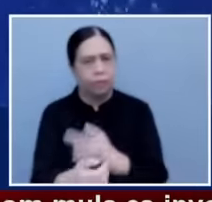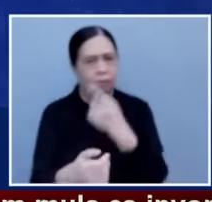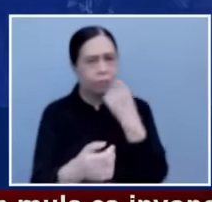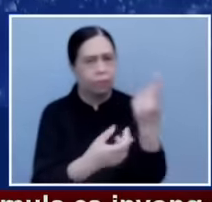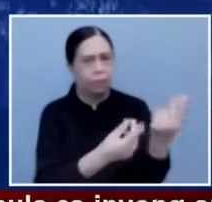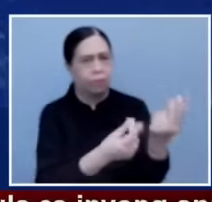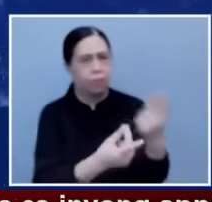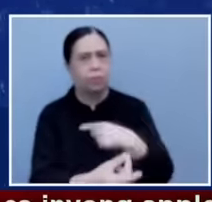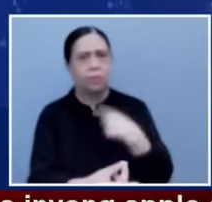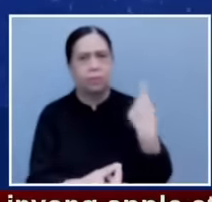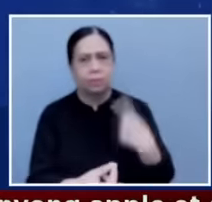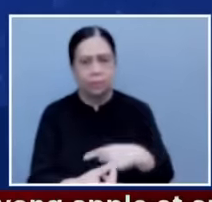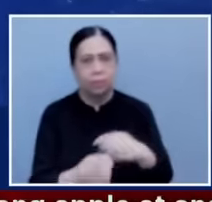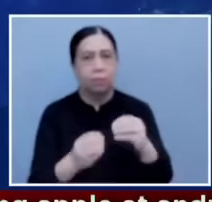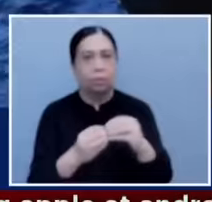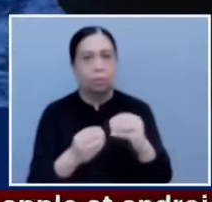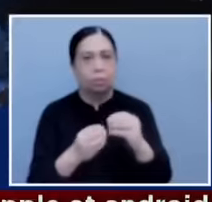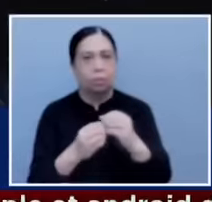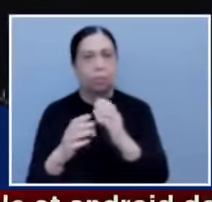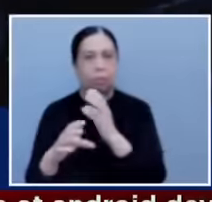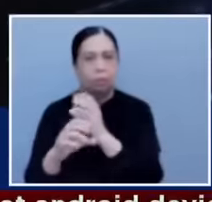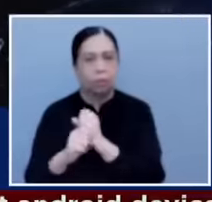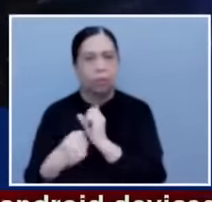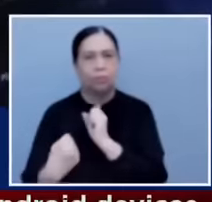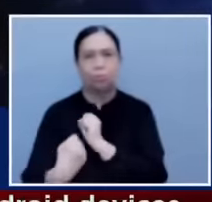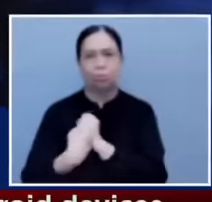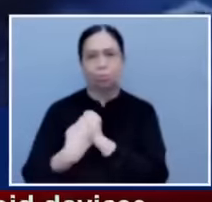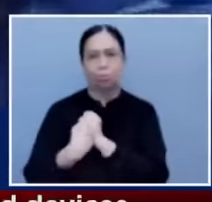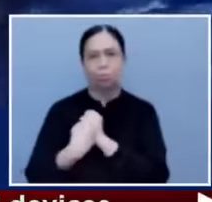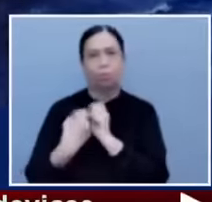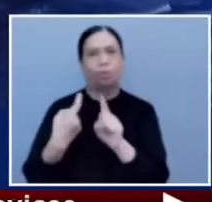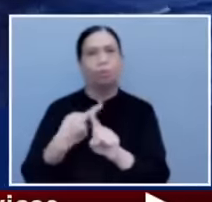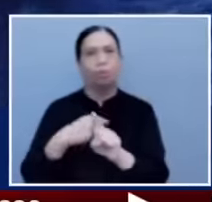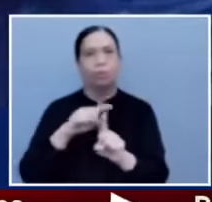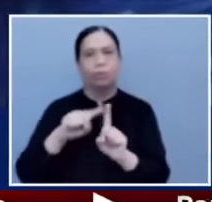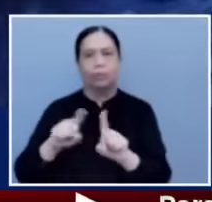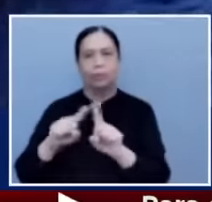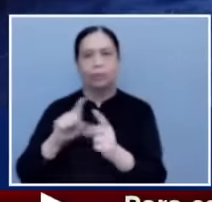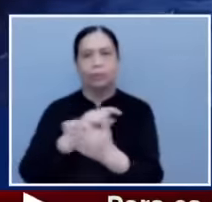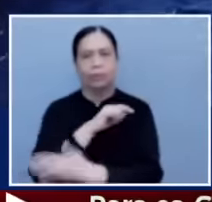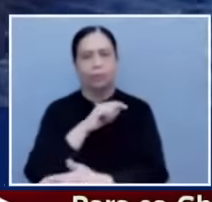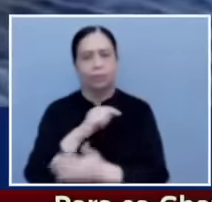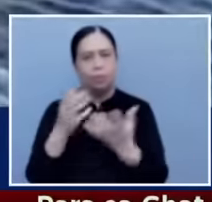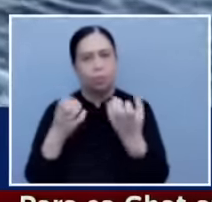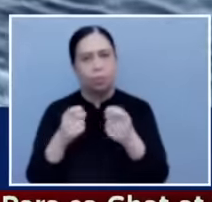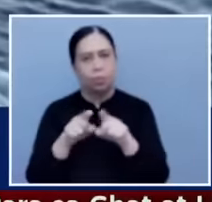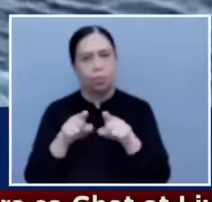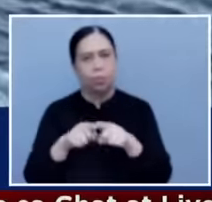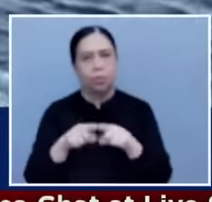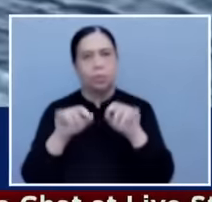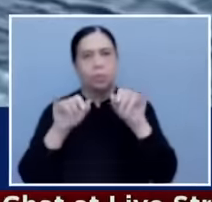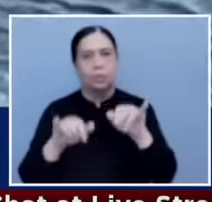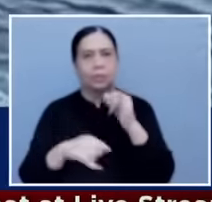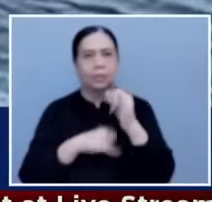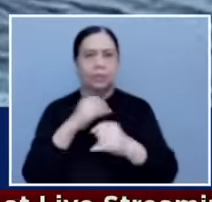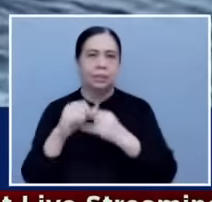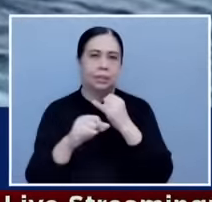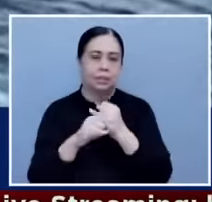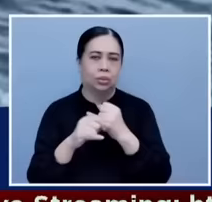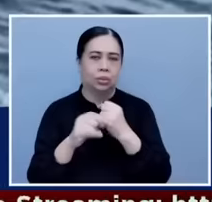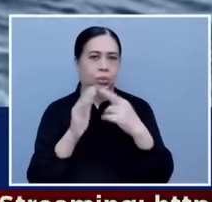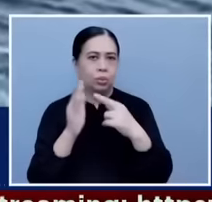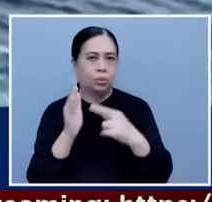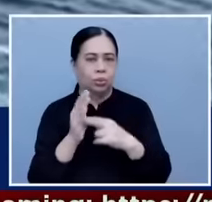ng China ay mas makakakuha ng suporta ang Pilipinas mula sa ibang bansa na hangad ring mapanatili ang international rules-based